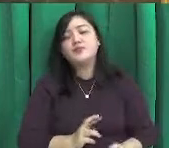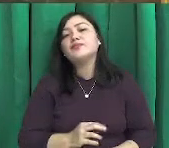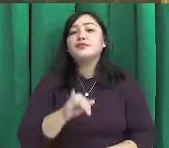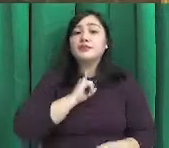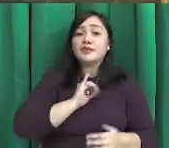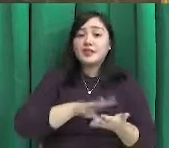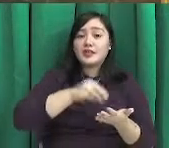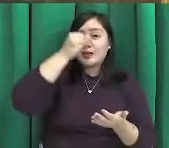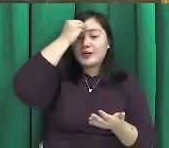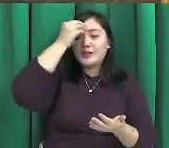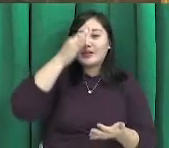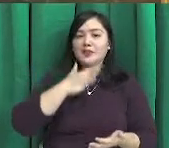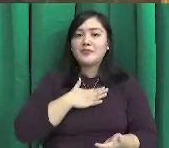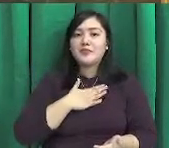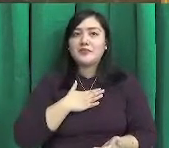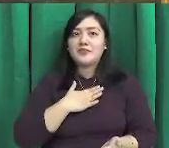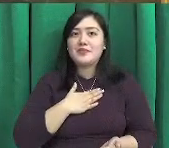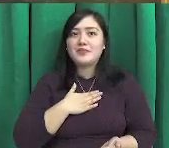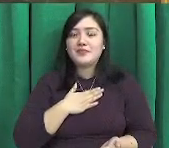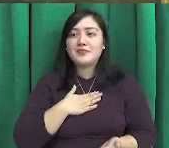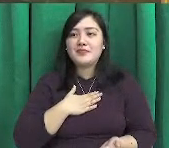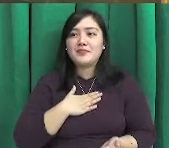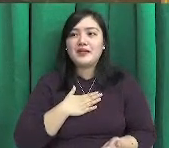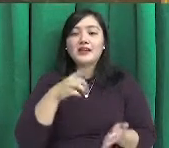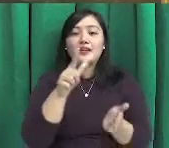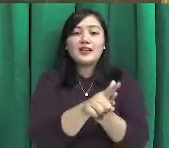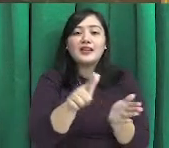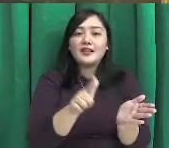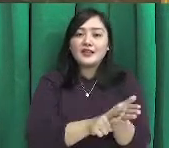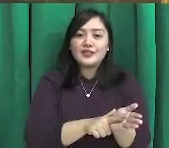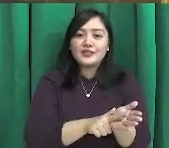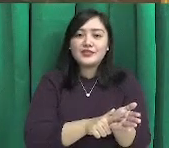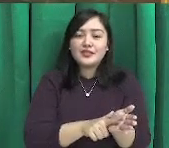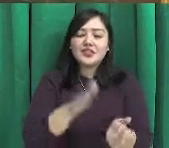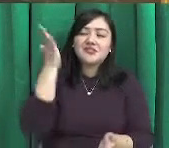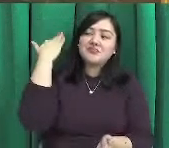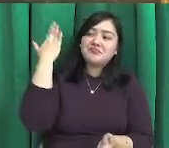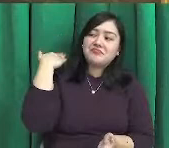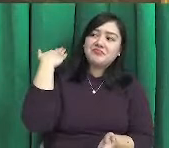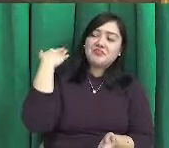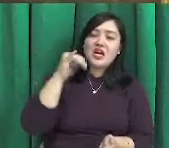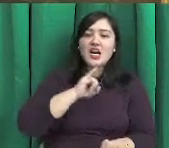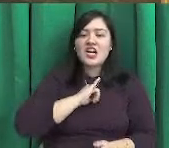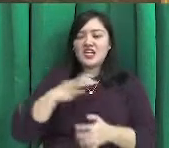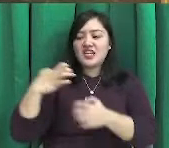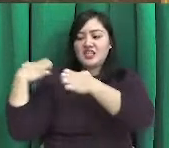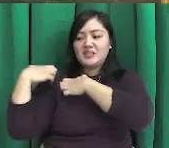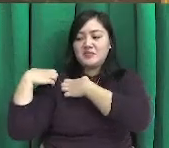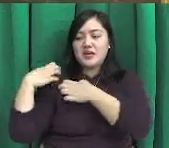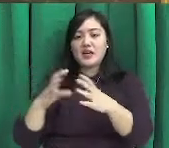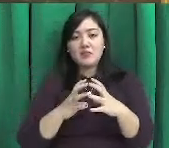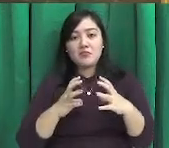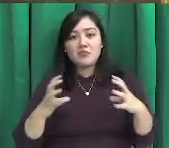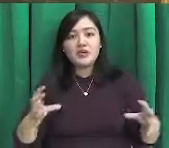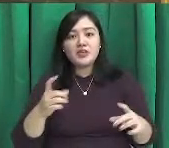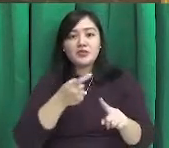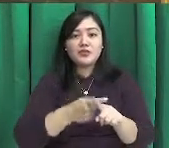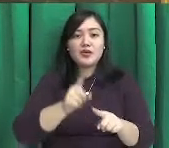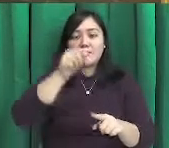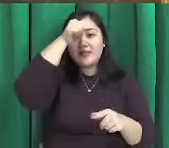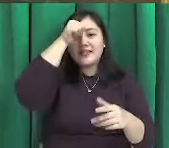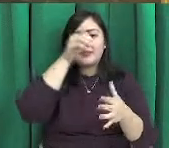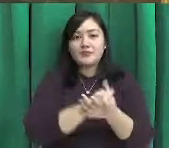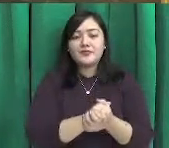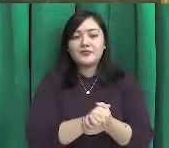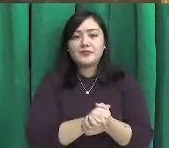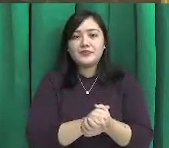na dati I'm expecting too much from him, but I've learned my lesson nga na I've learned na do not expect anything